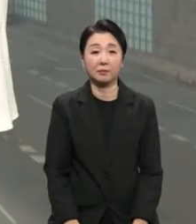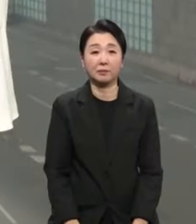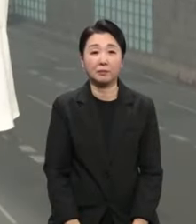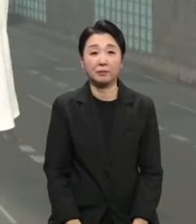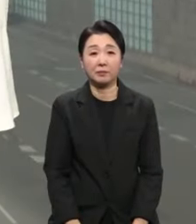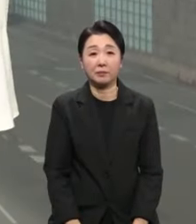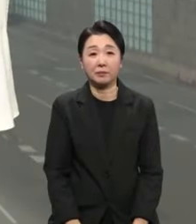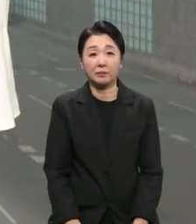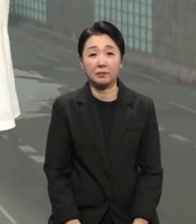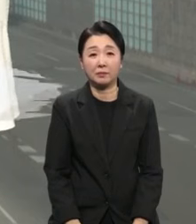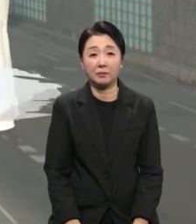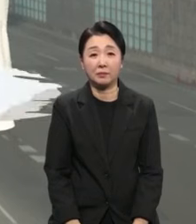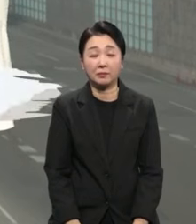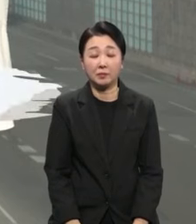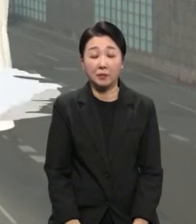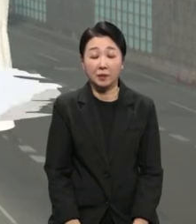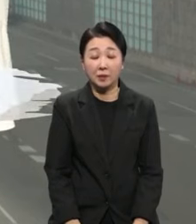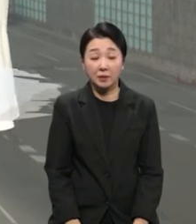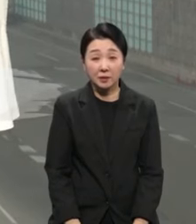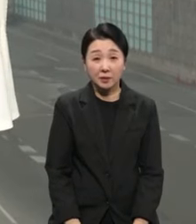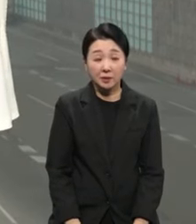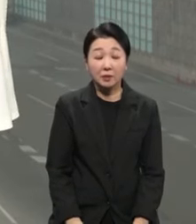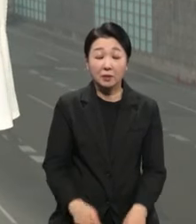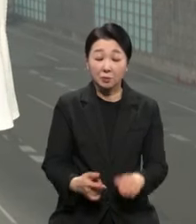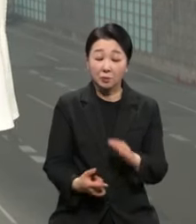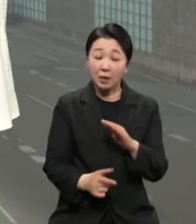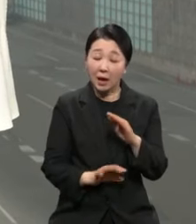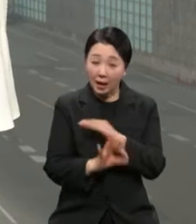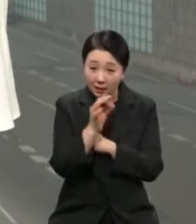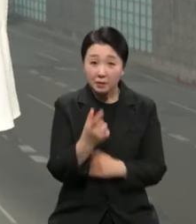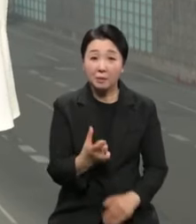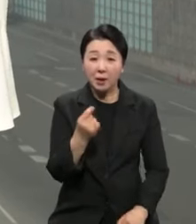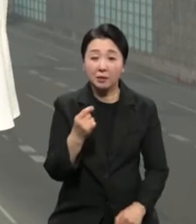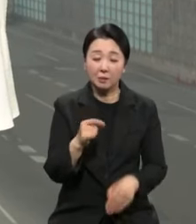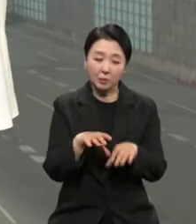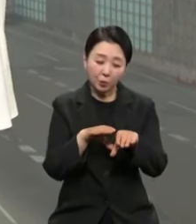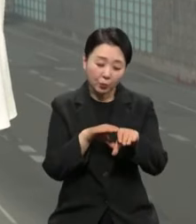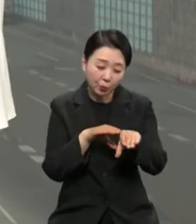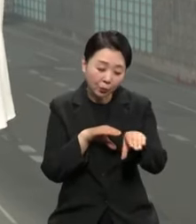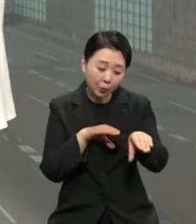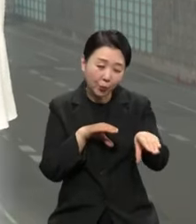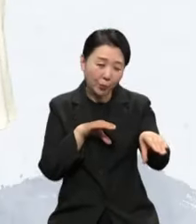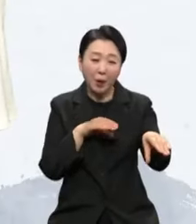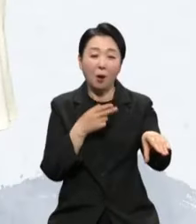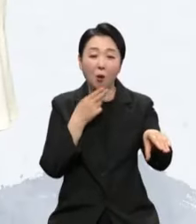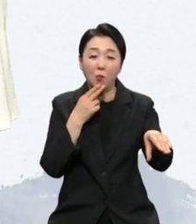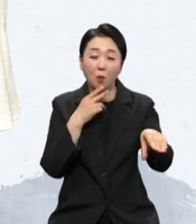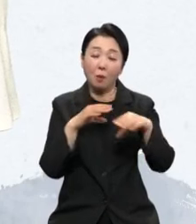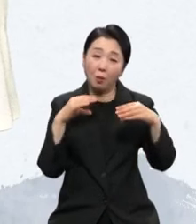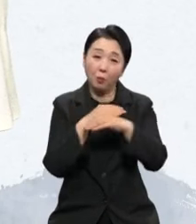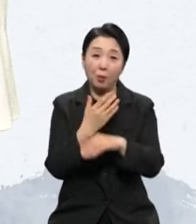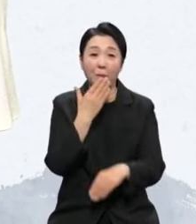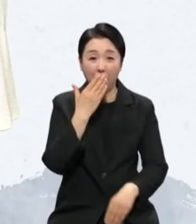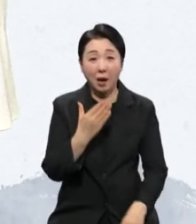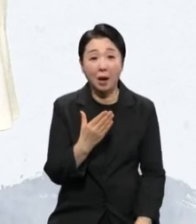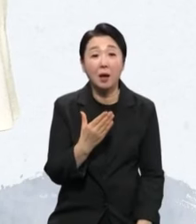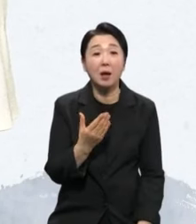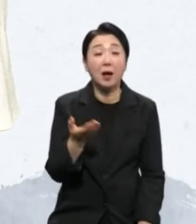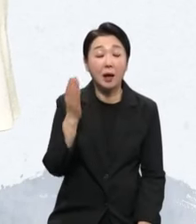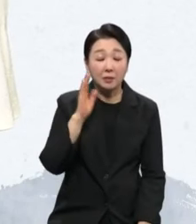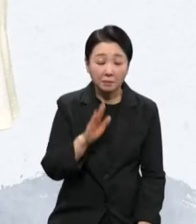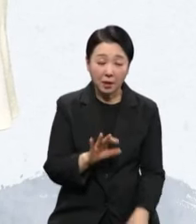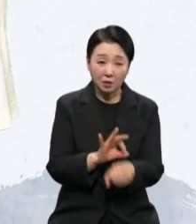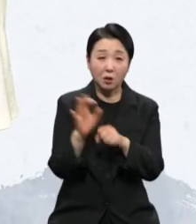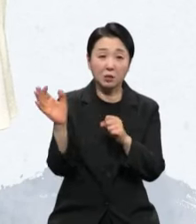주시죠네 아직 이른 시간이라 고속도로 상황은 수월합니다 다만 오전 10시 쯤부터 귀경 차량들이 많아지겠네요